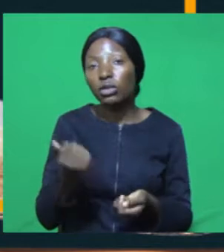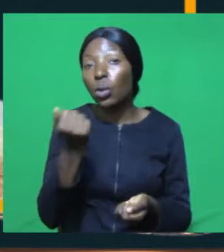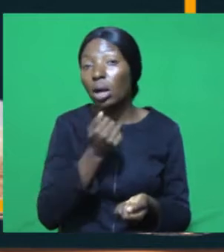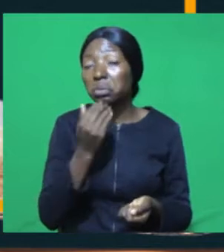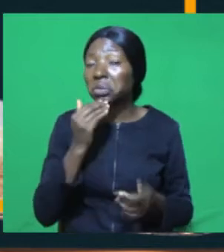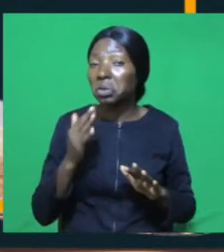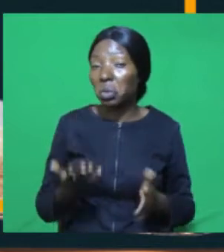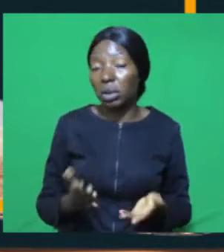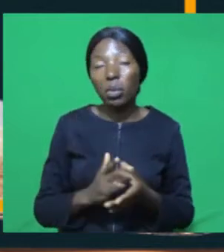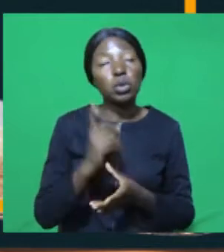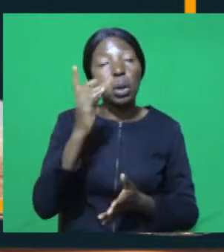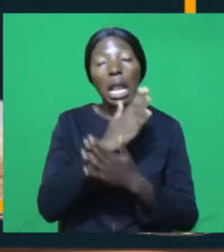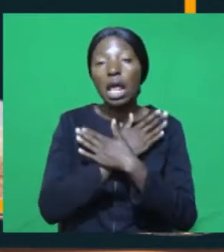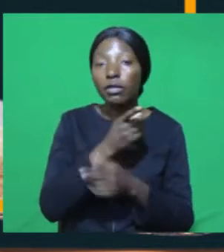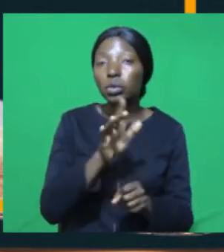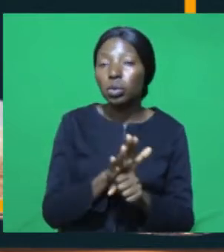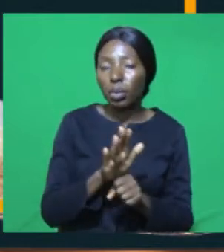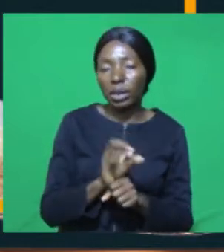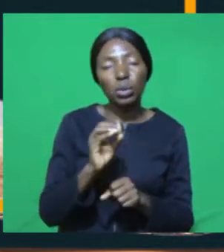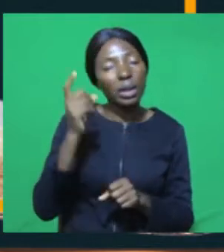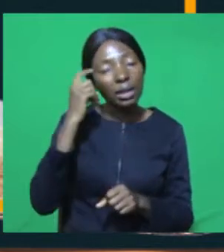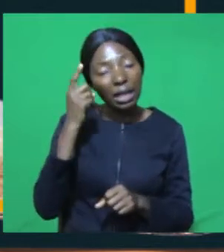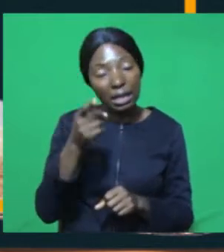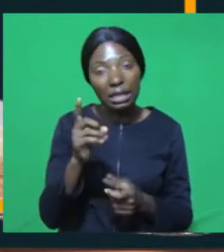anodikanwa kwazvo. Naizvozvo funga shoko iri,